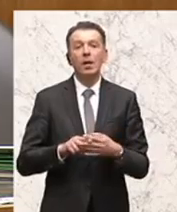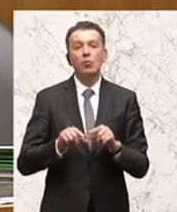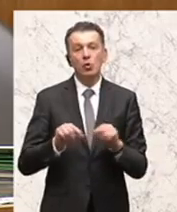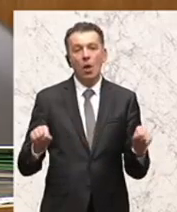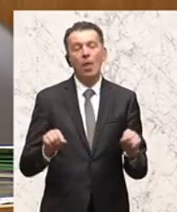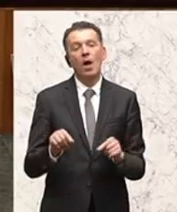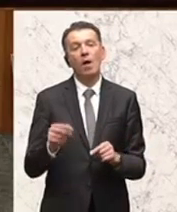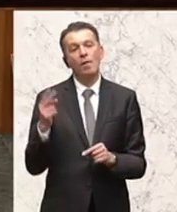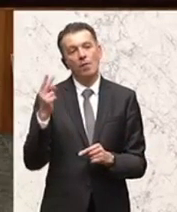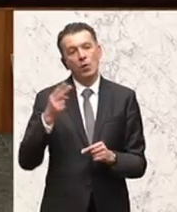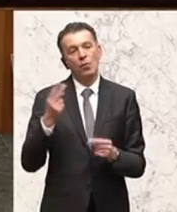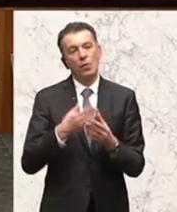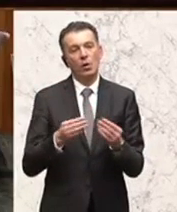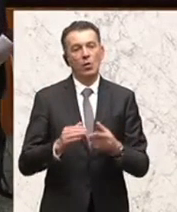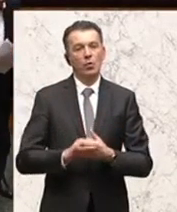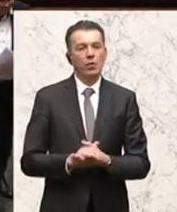vernünftige Lösungen.